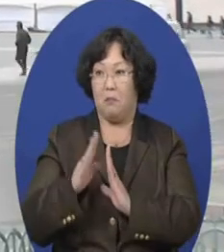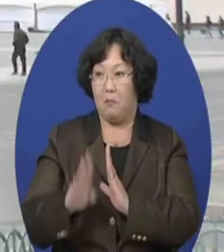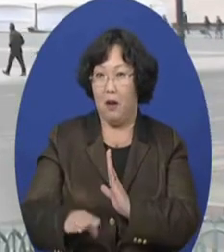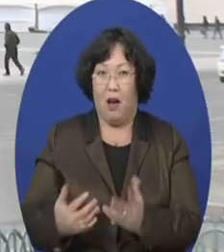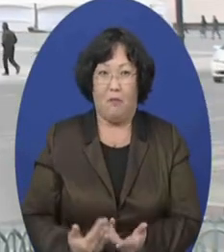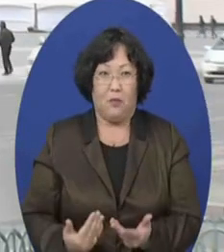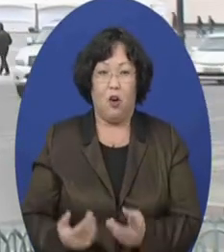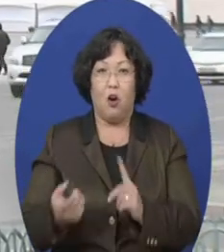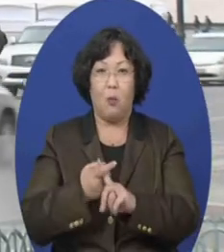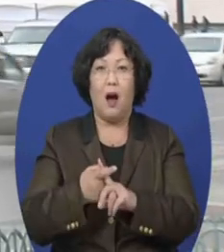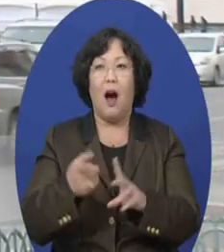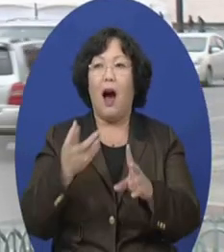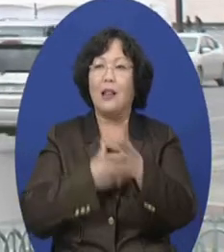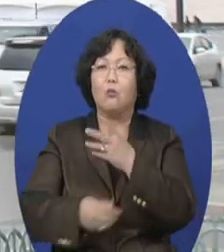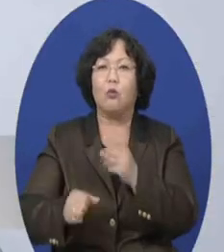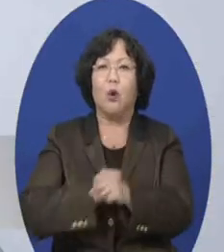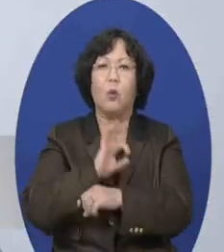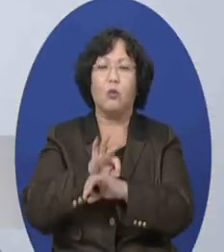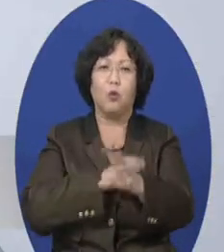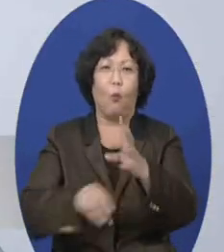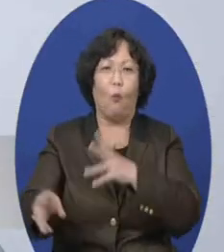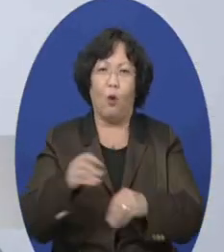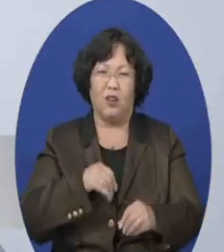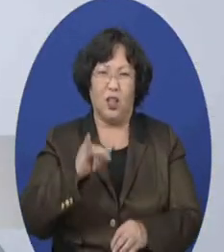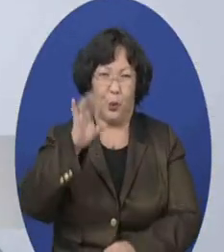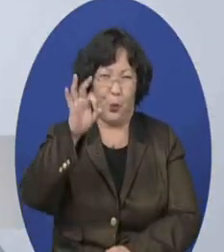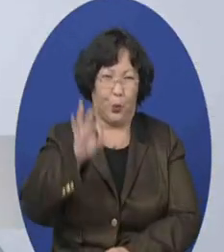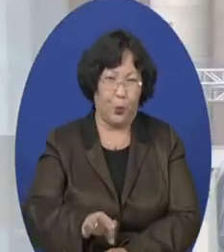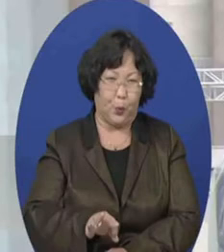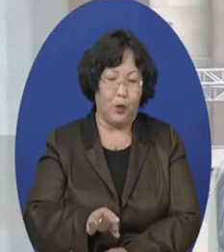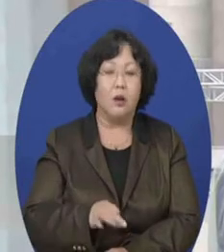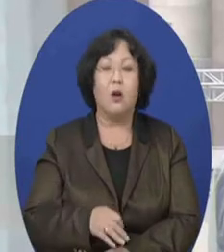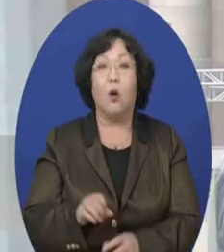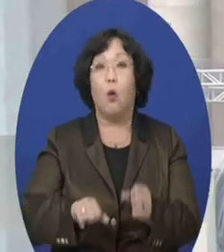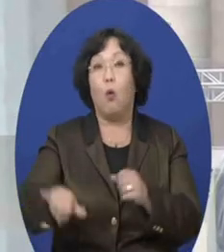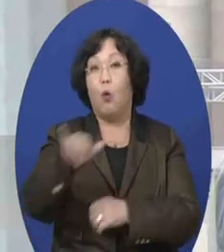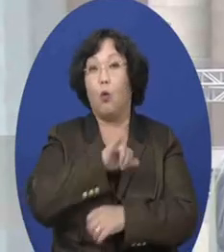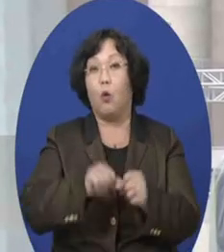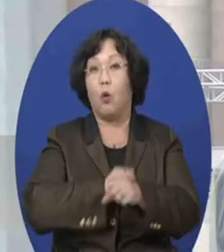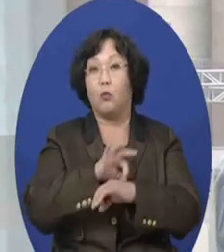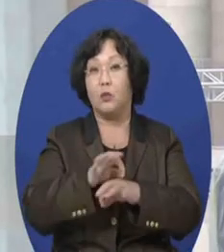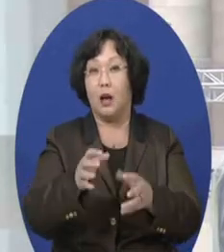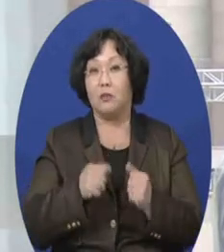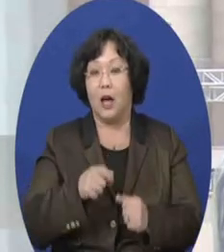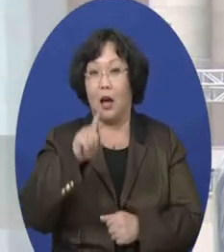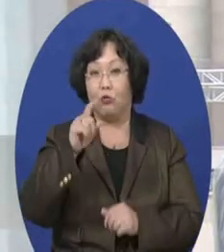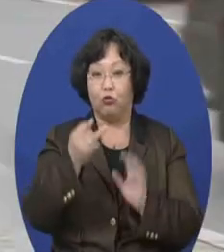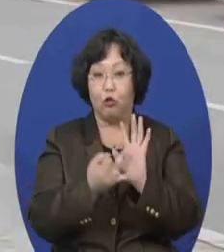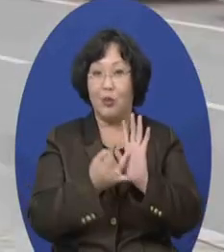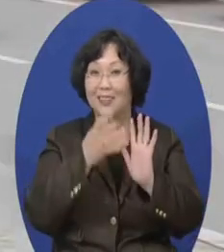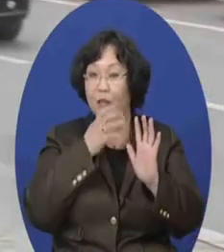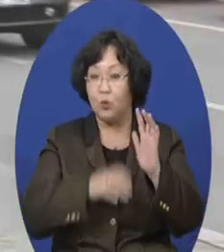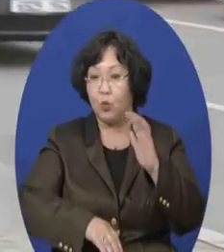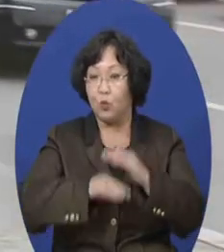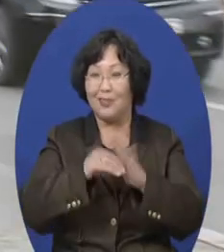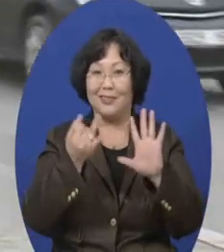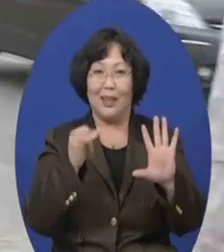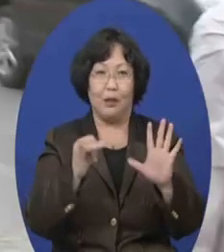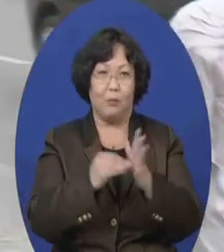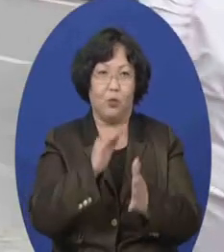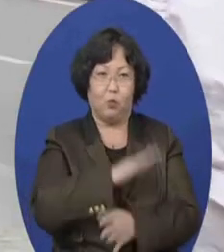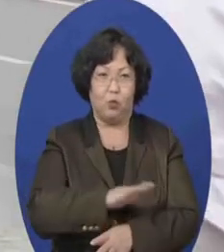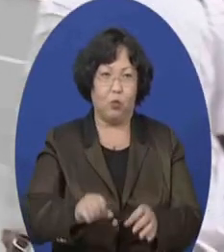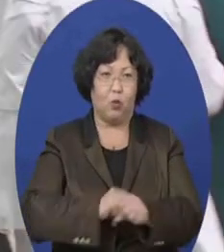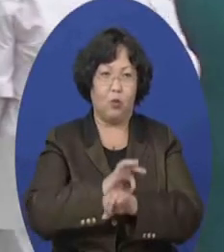халдвар авах эрсдэл нь өндөр байна гэж дурдсан байна. За улсын хэмжээнд коронавирус халдвараар өвчилсэн 17 хүртэлх насны 70 орчим мянган